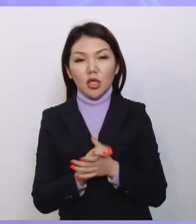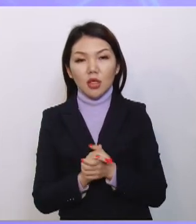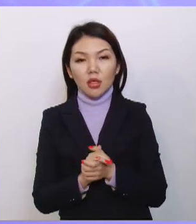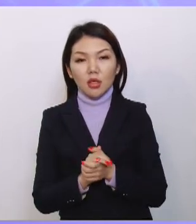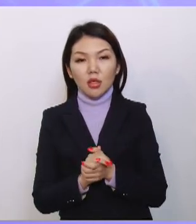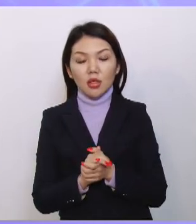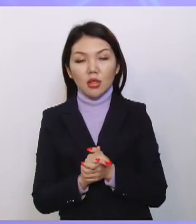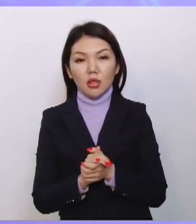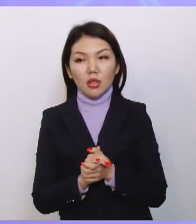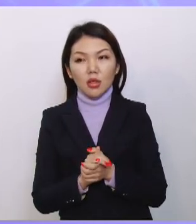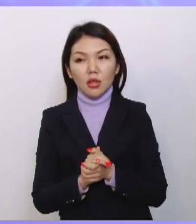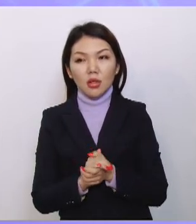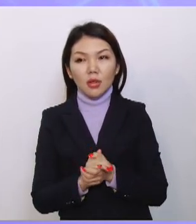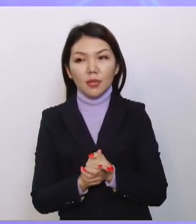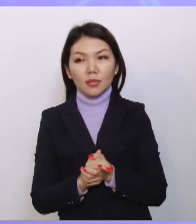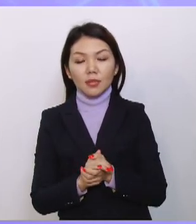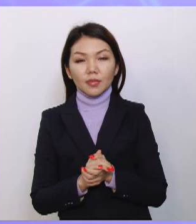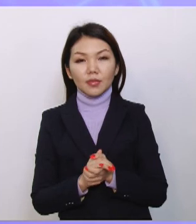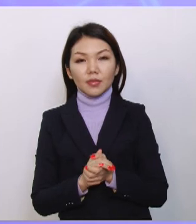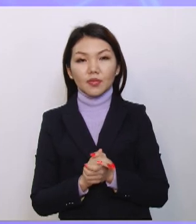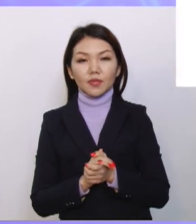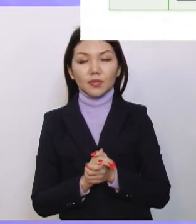karayt. Ne dep salın?